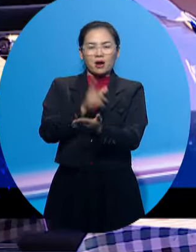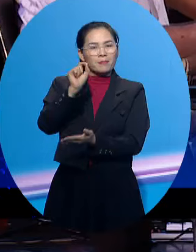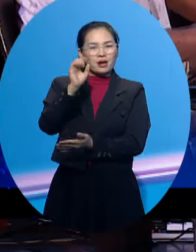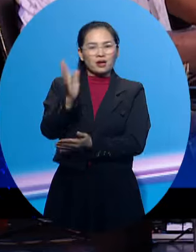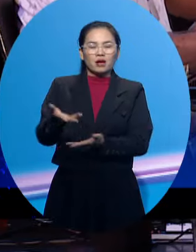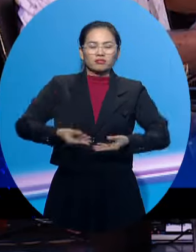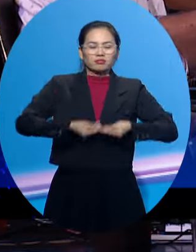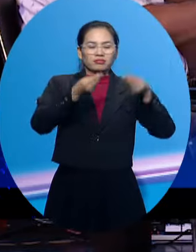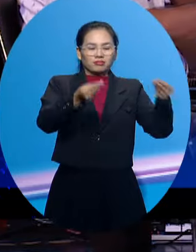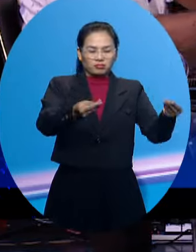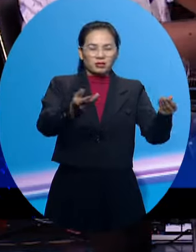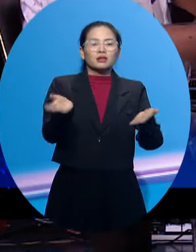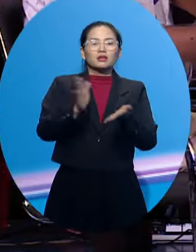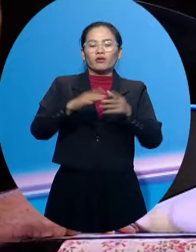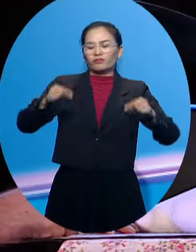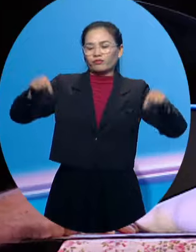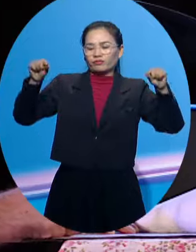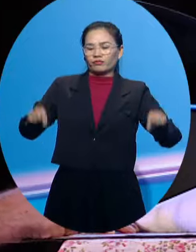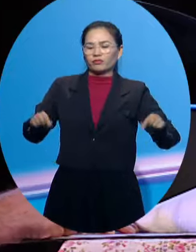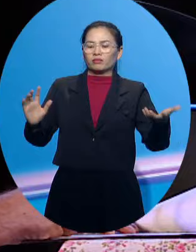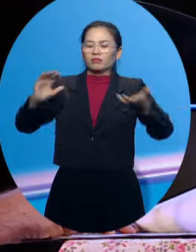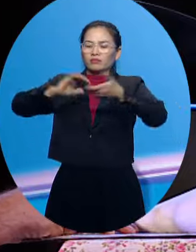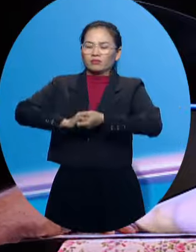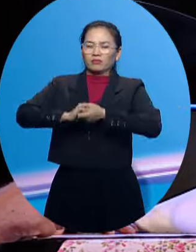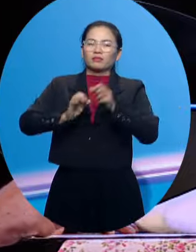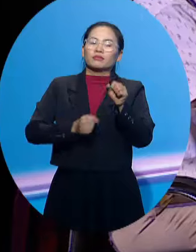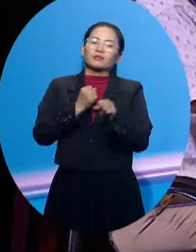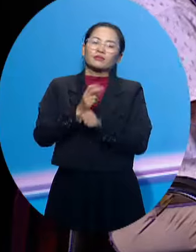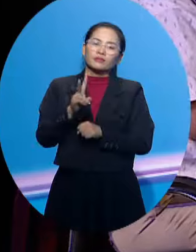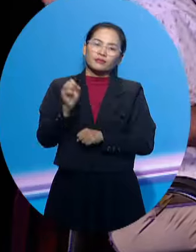khăn và chính thức ký kết cùng các đơn vị đồng hành trong năm 20 24